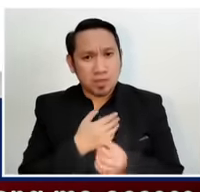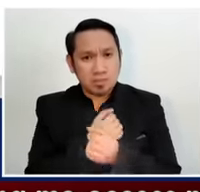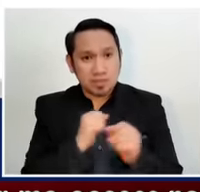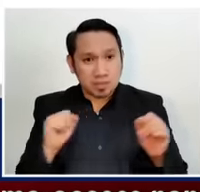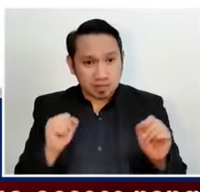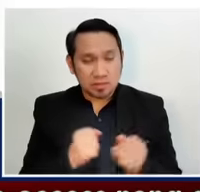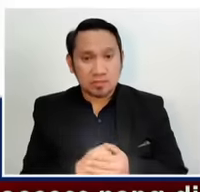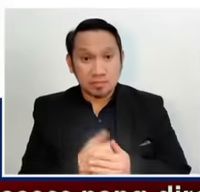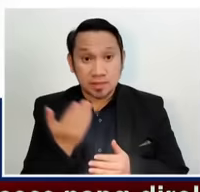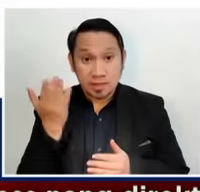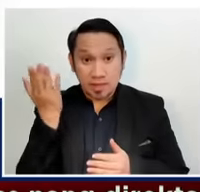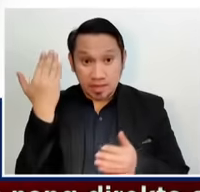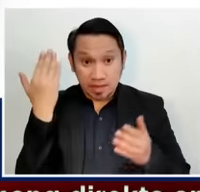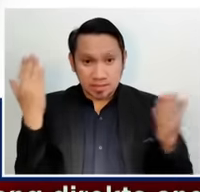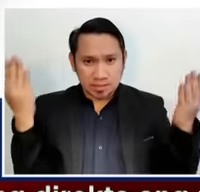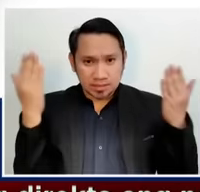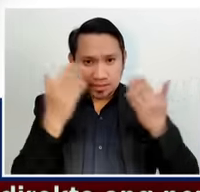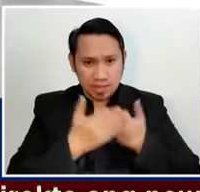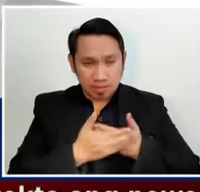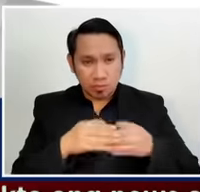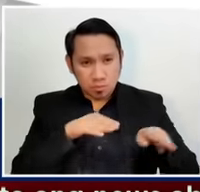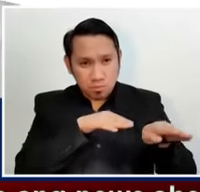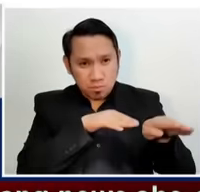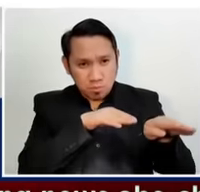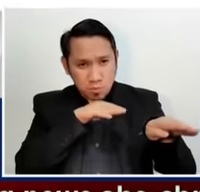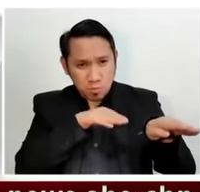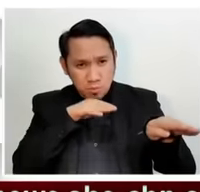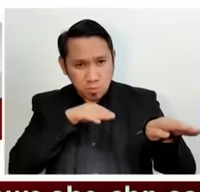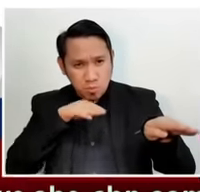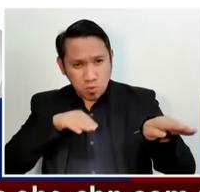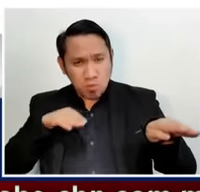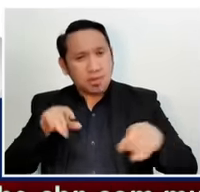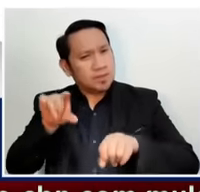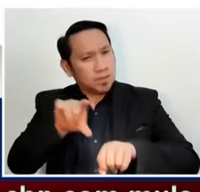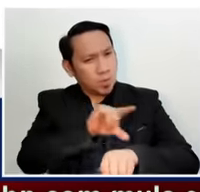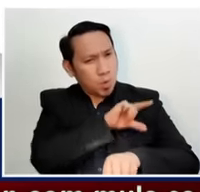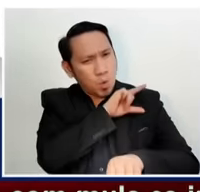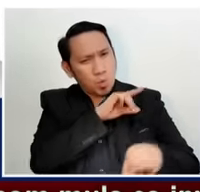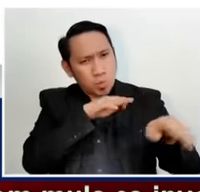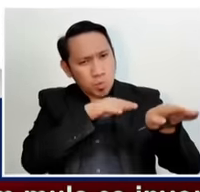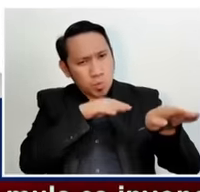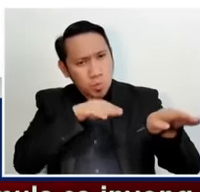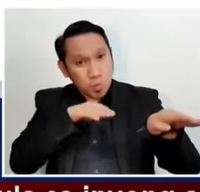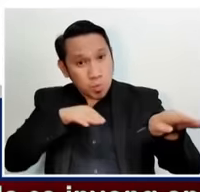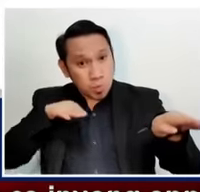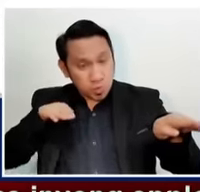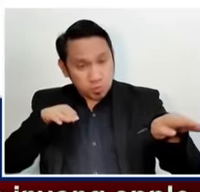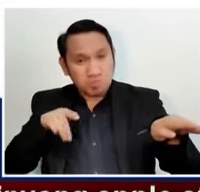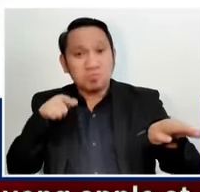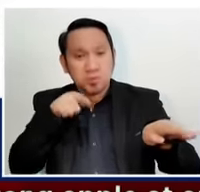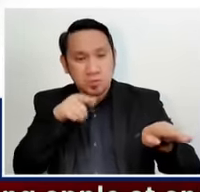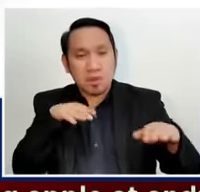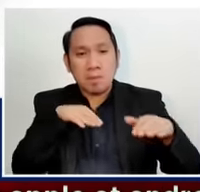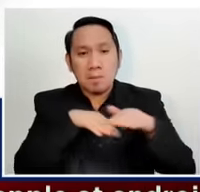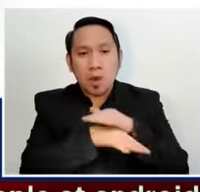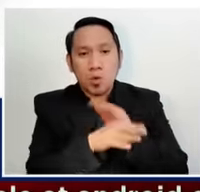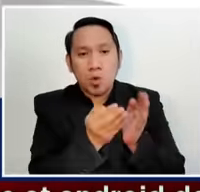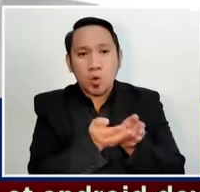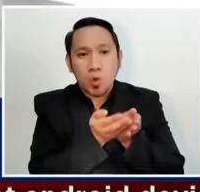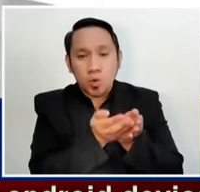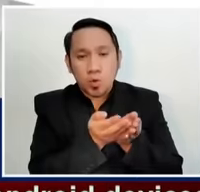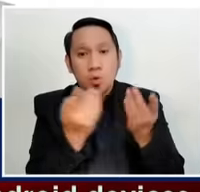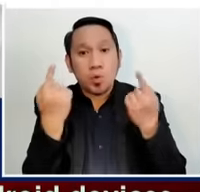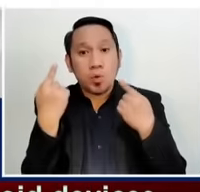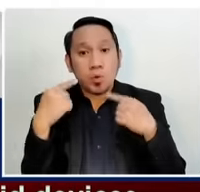kagabi, nagsimula ng humaba ang pila ng mga sasakyan sa labas ng Batangas Port na sasakay ng barko patungo sa Mindoro. Kaya ka